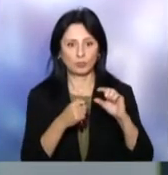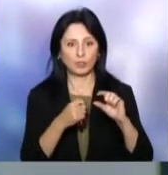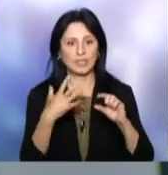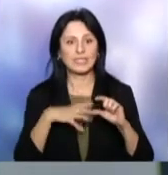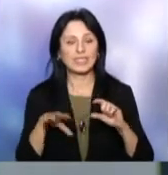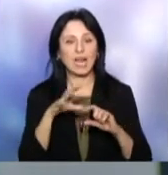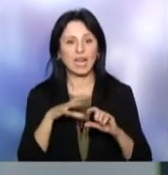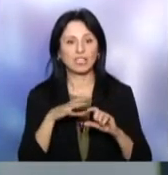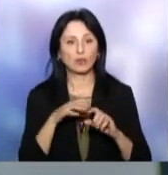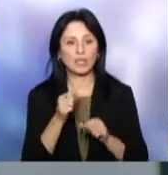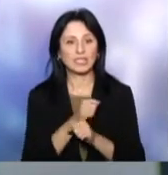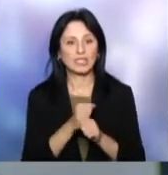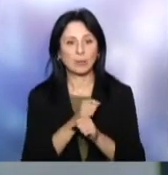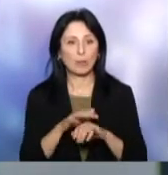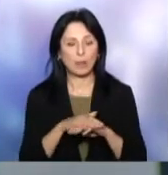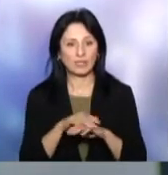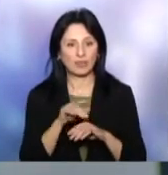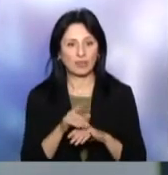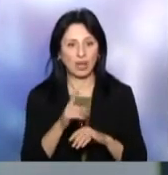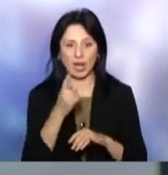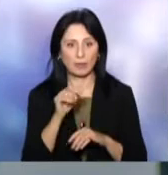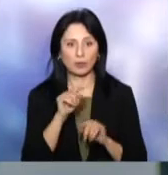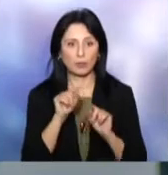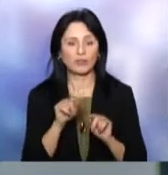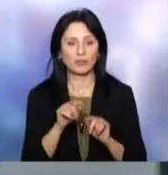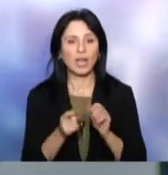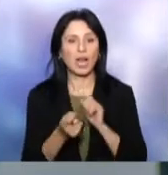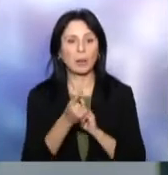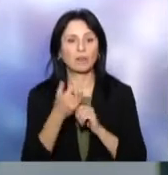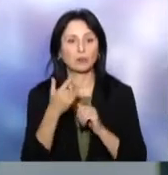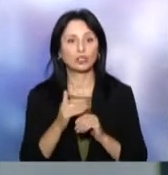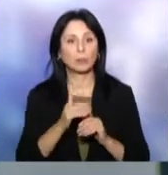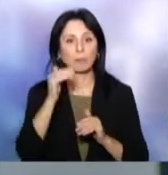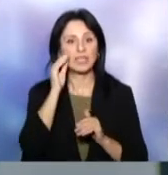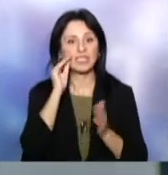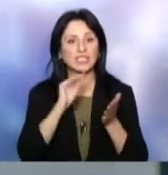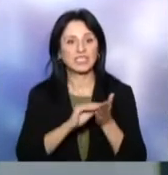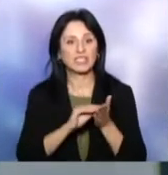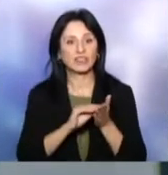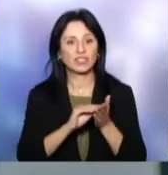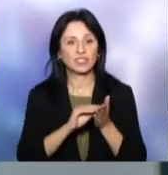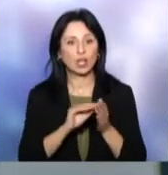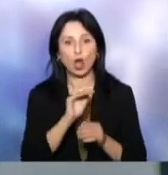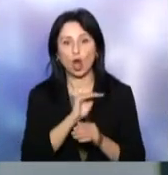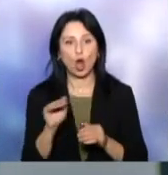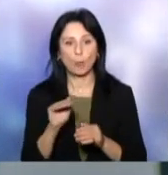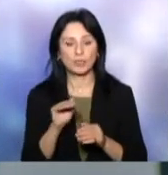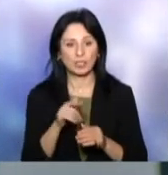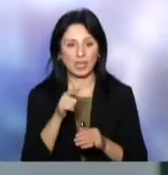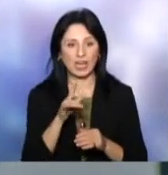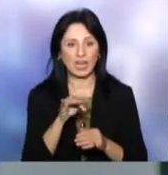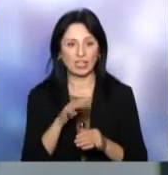საქართველოს სააფთიაქო ბაზარზე და არა მარტო მანდ გამოჩნდა უკვე მაღალი რიცხვები, თუმცა ოფიციალური გრადაცია